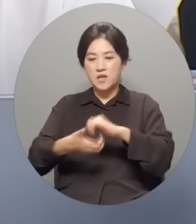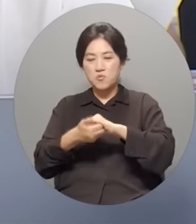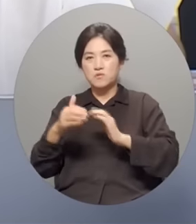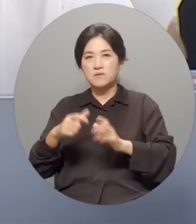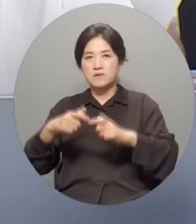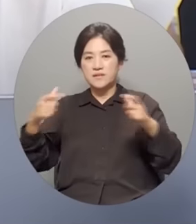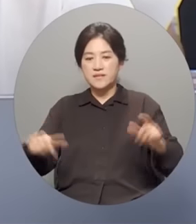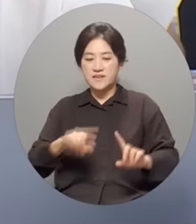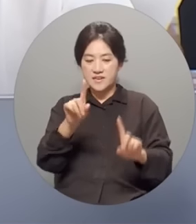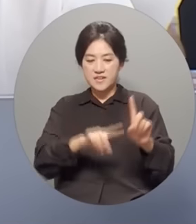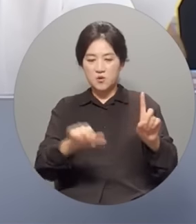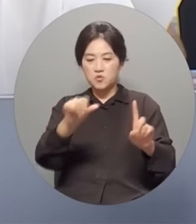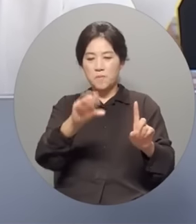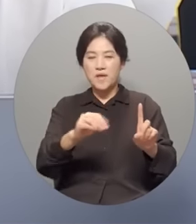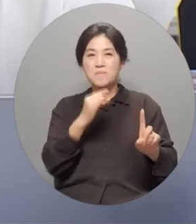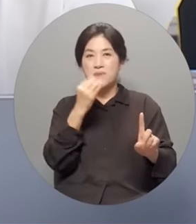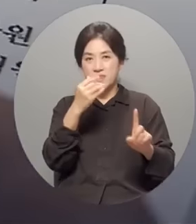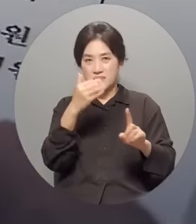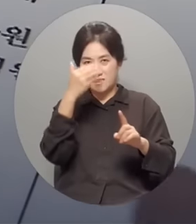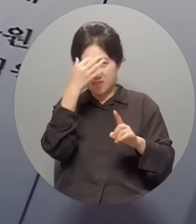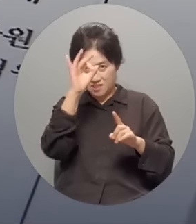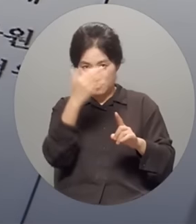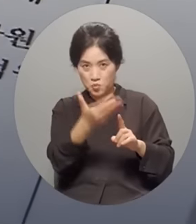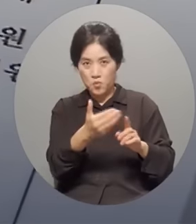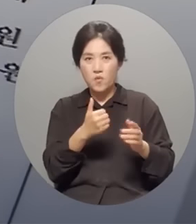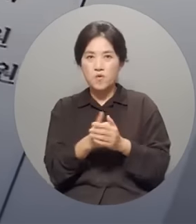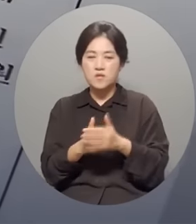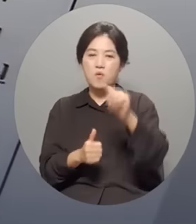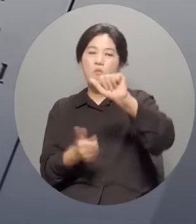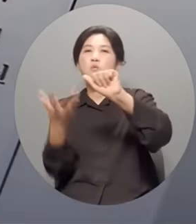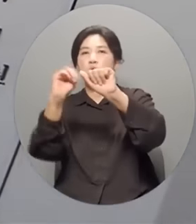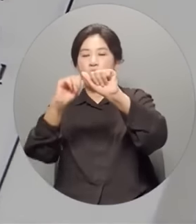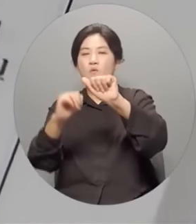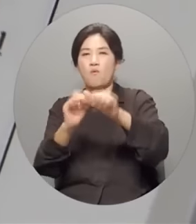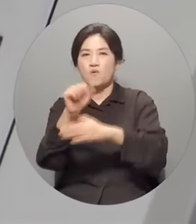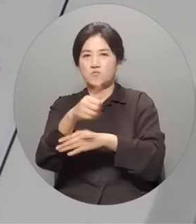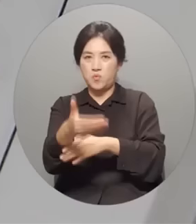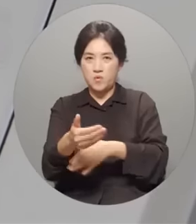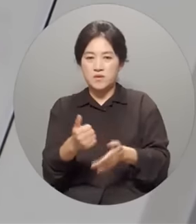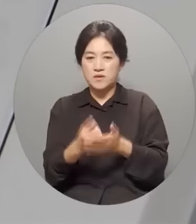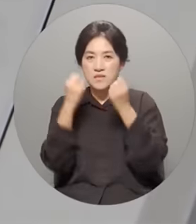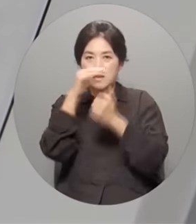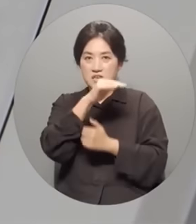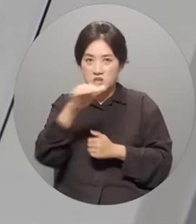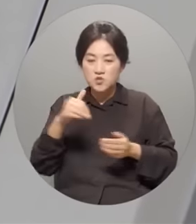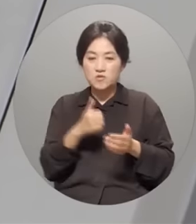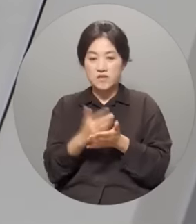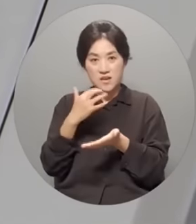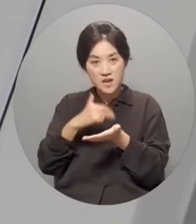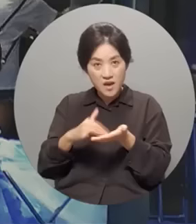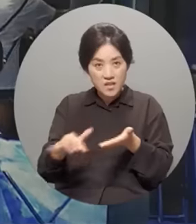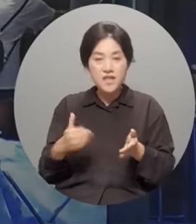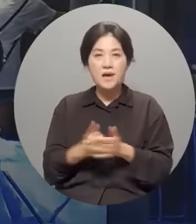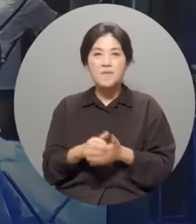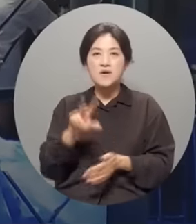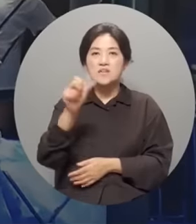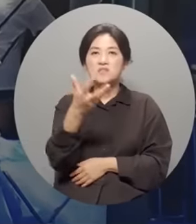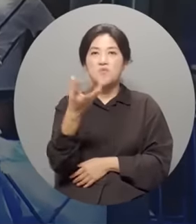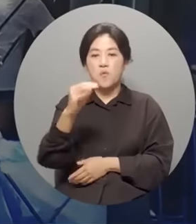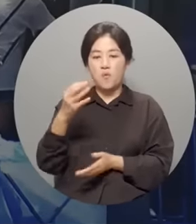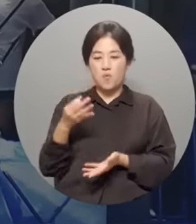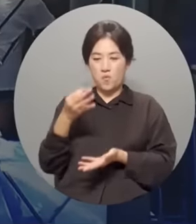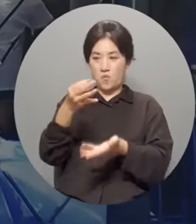자녀 1인당 5천만 원이던 공제 금액을 5억 원으로 대폭 확대했습니다. 세 기준에 맞춰 상속세를 계산하면 25억 원을